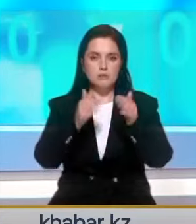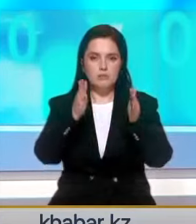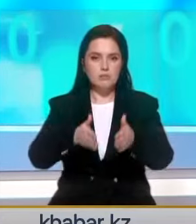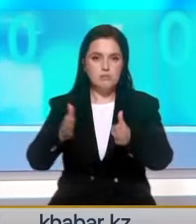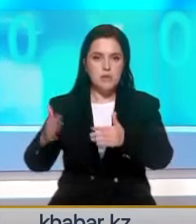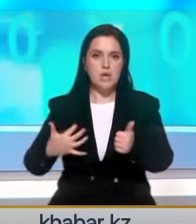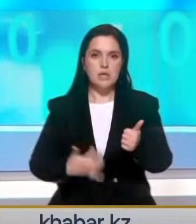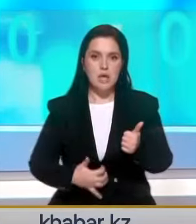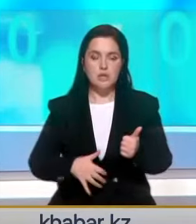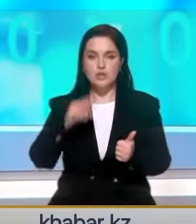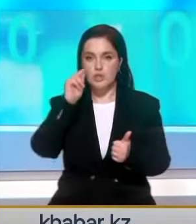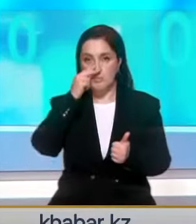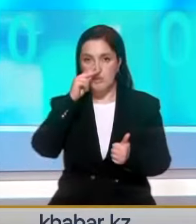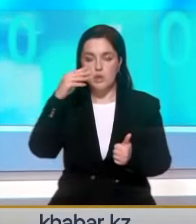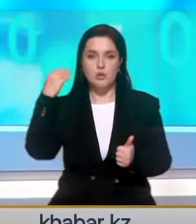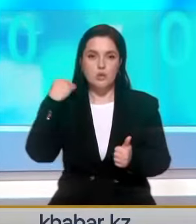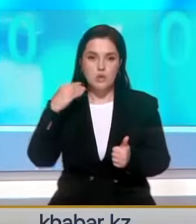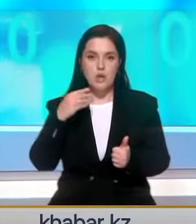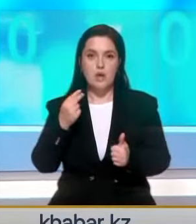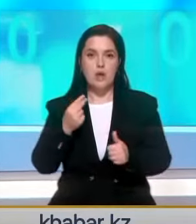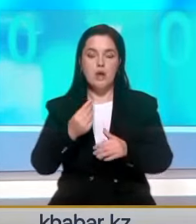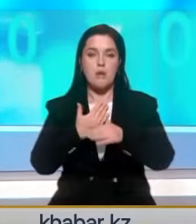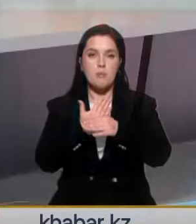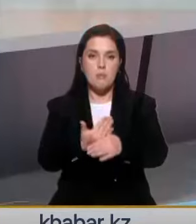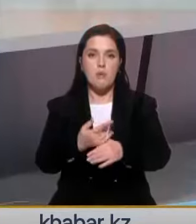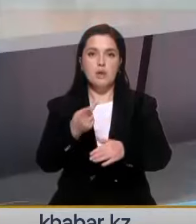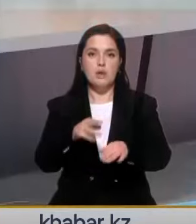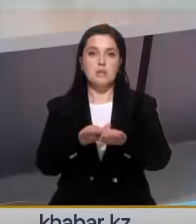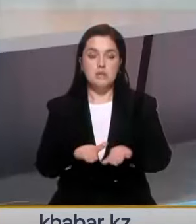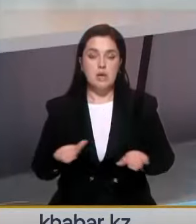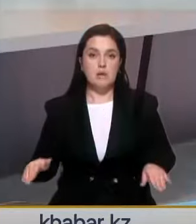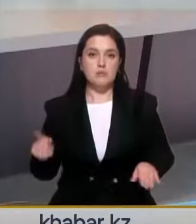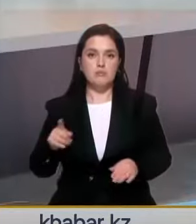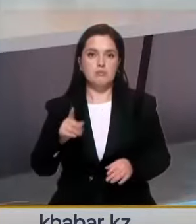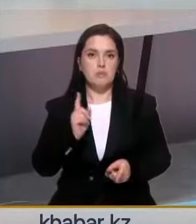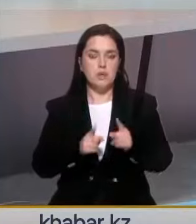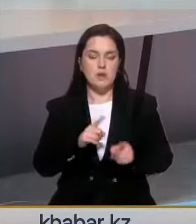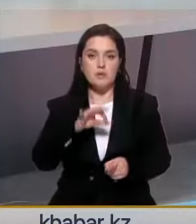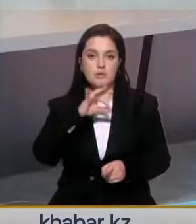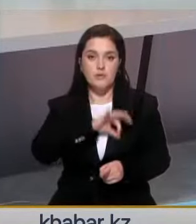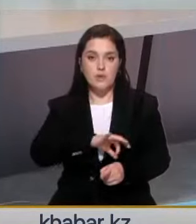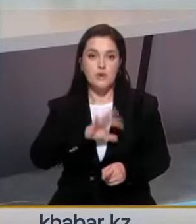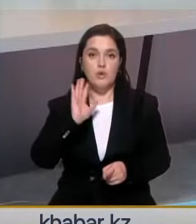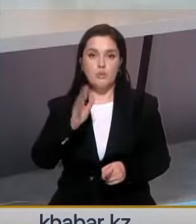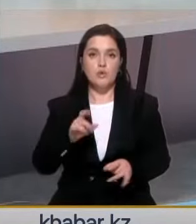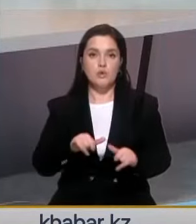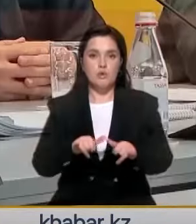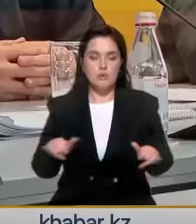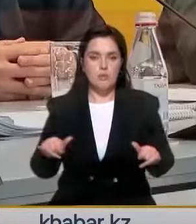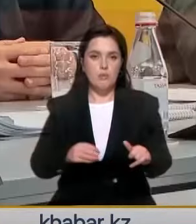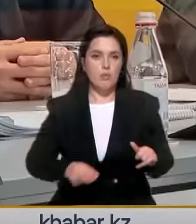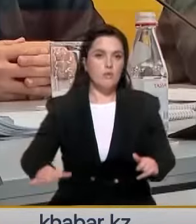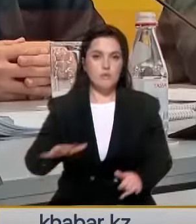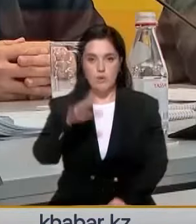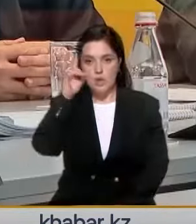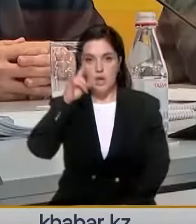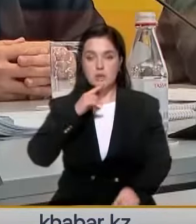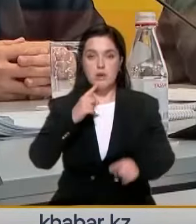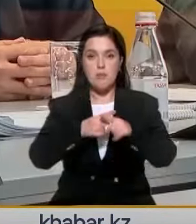раза Шимкент и туркестана по её словам предварительный результат показал реальный эффект система планирует масштабировать по всей стране